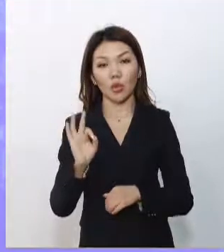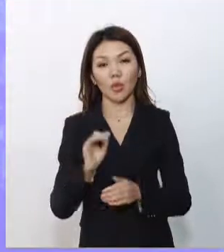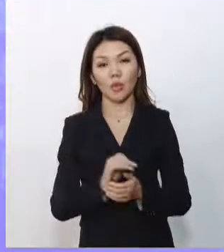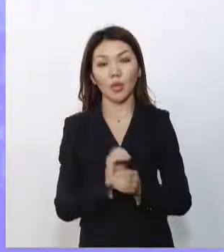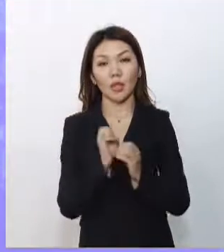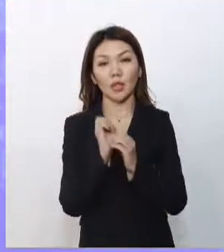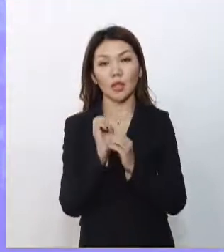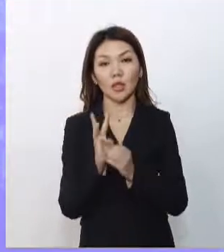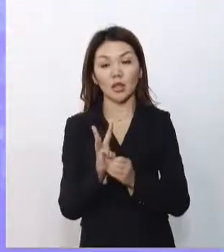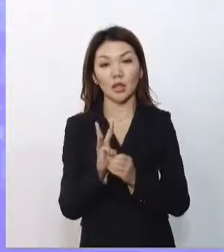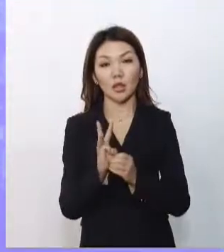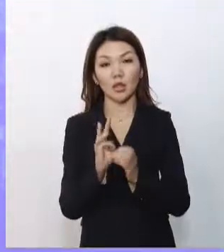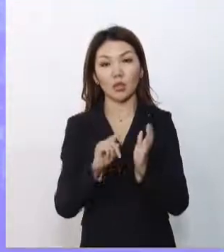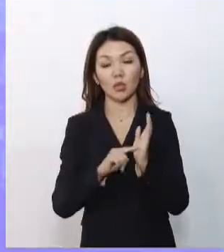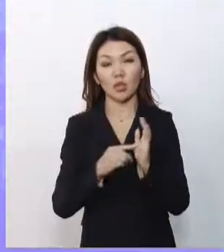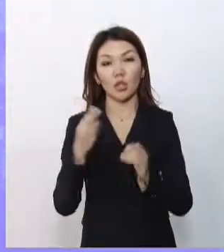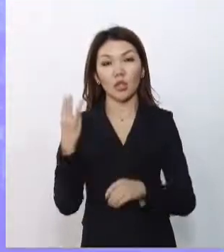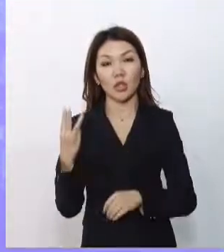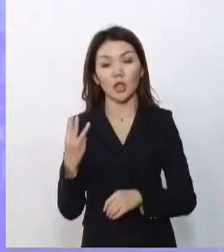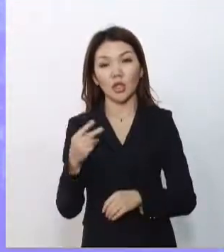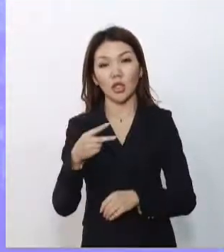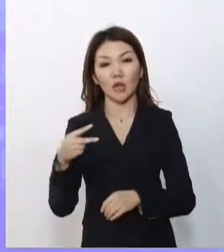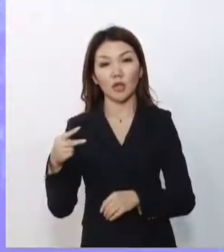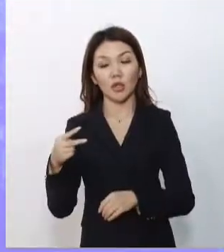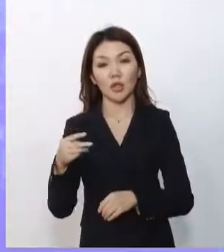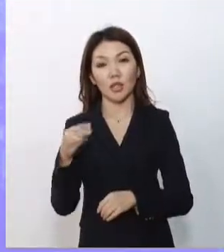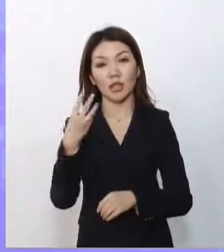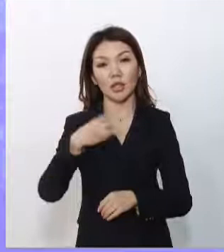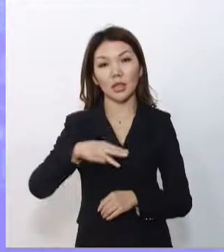0. 13 умножить на 3 равно